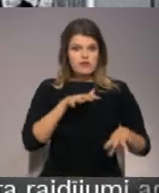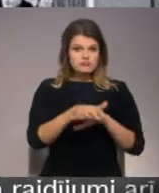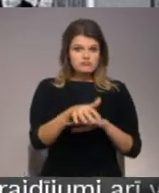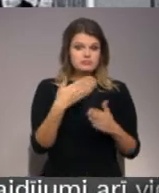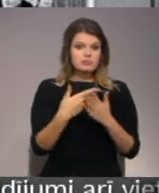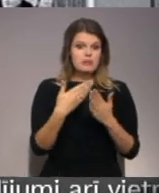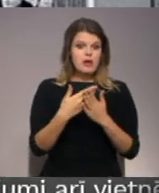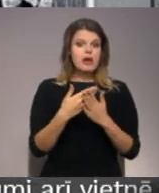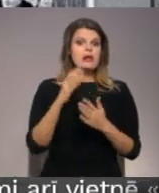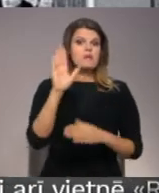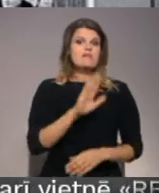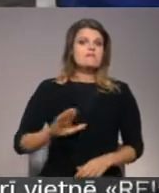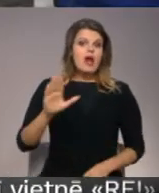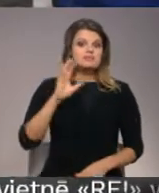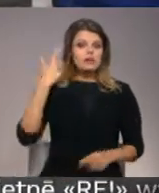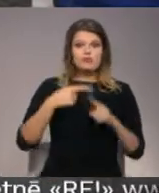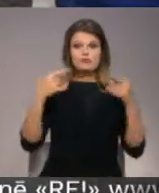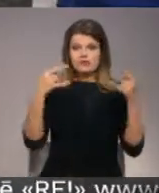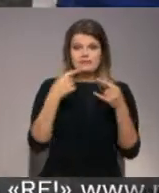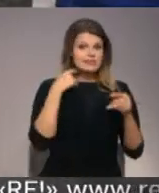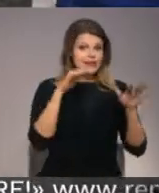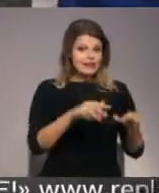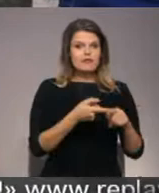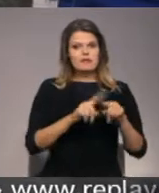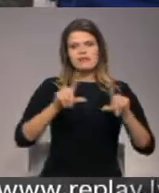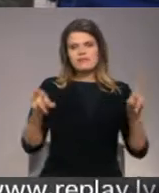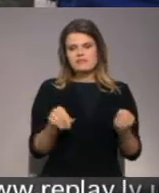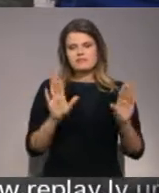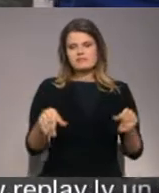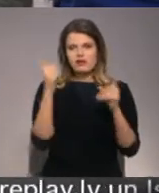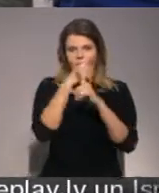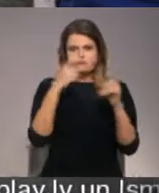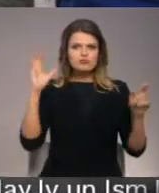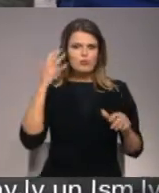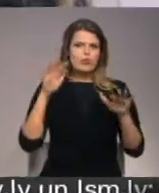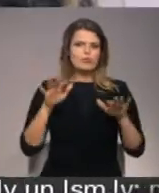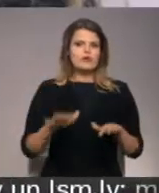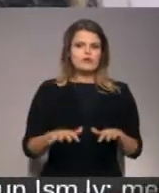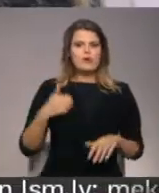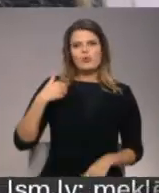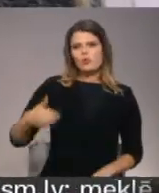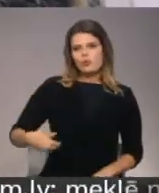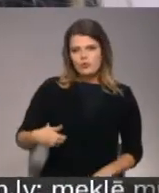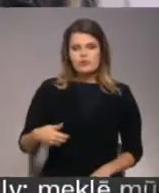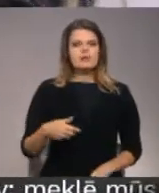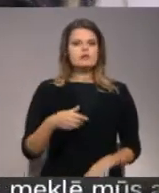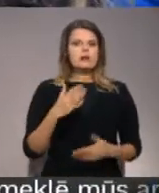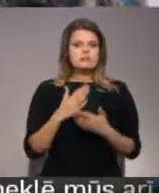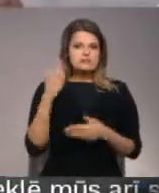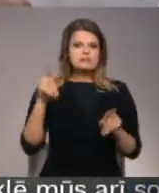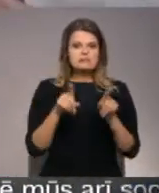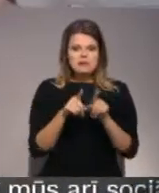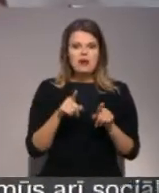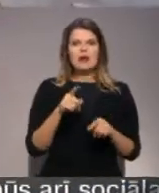būtu ieņēmuši valsts radio un televīziju, tad ziņas par notiekošo tiktu pārraidītas no Kuldīgas. Situācija bīstamāk padarīja arī